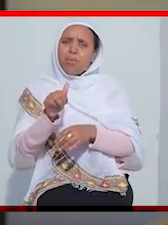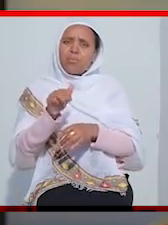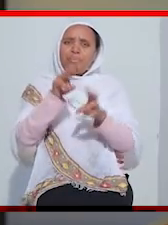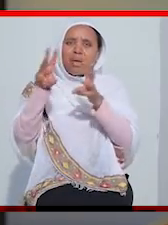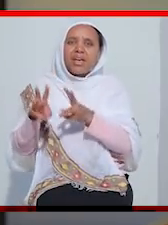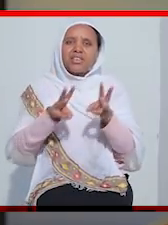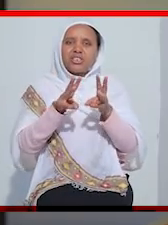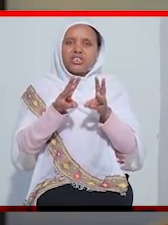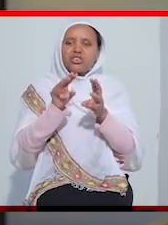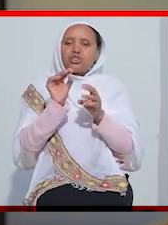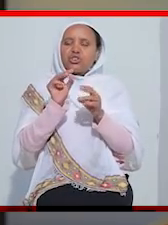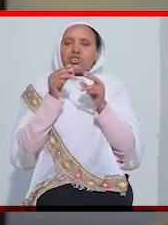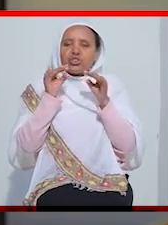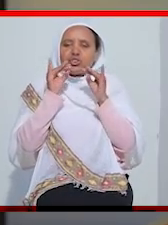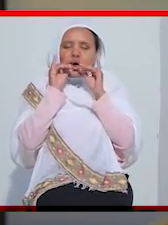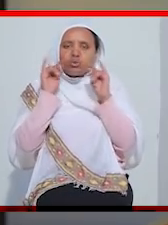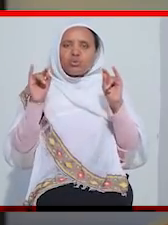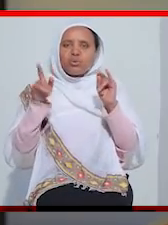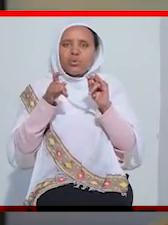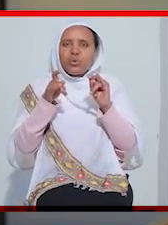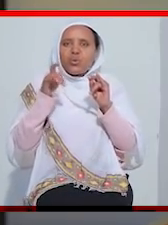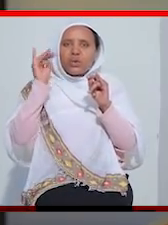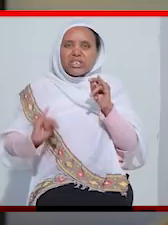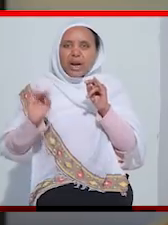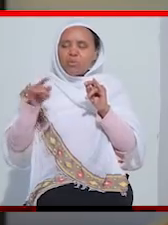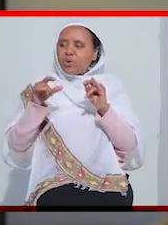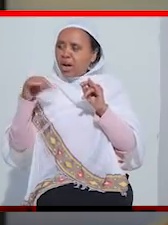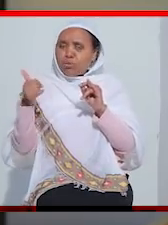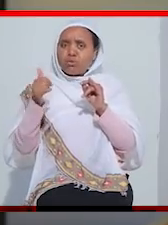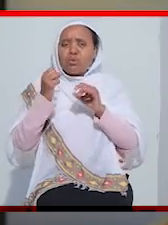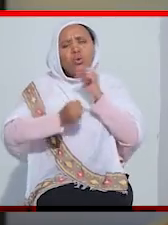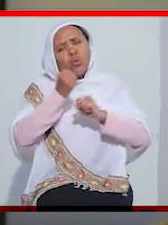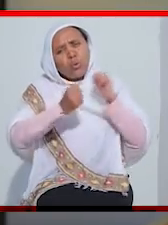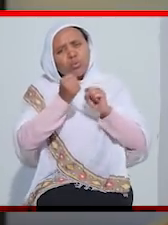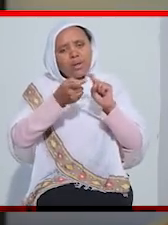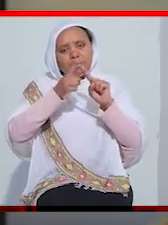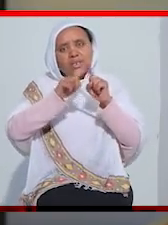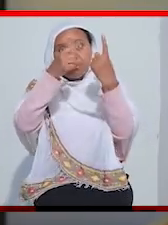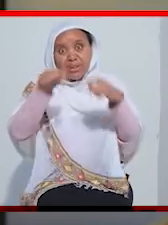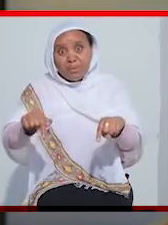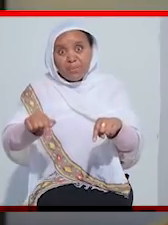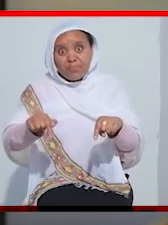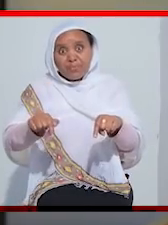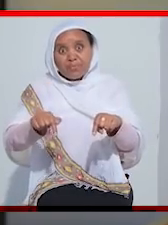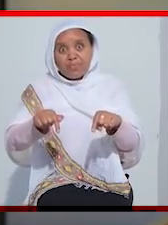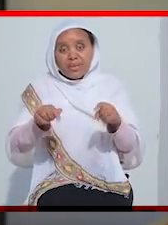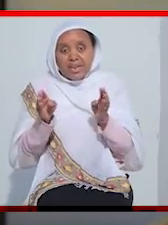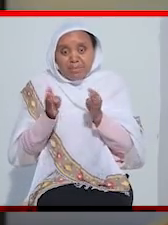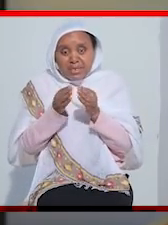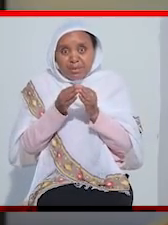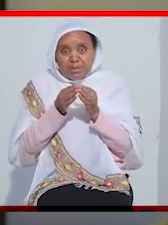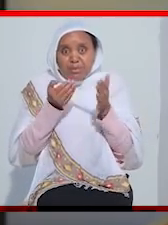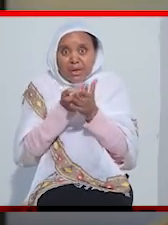ልጅ በየትኛው መንገድ ግልገልም ይሁን ጫጩትም ይሁን ውርንጭላ አህያም ይሁን ሌሎቹም ይሮጥና ተመልሶ